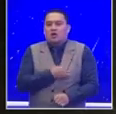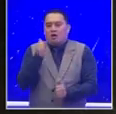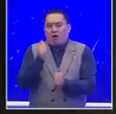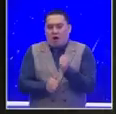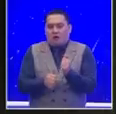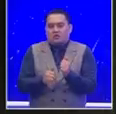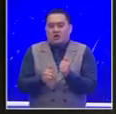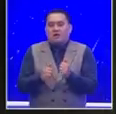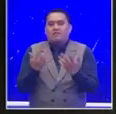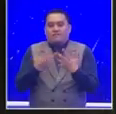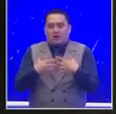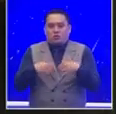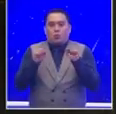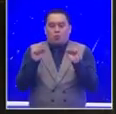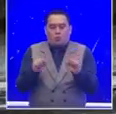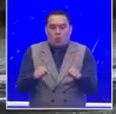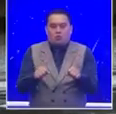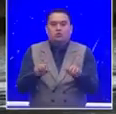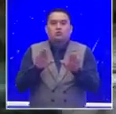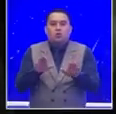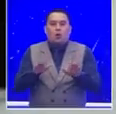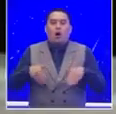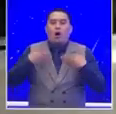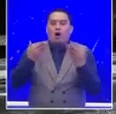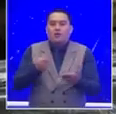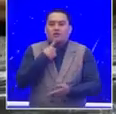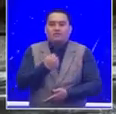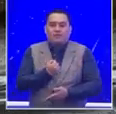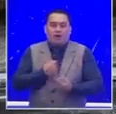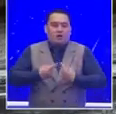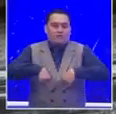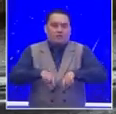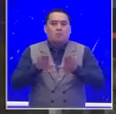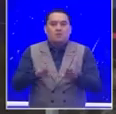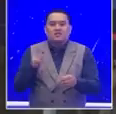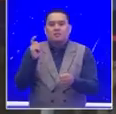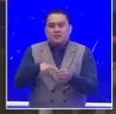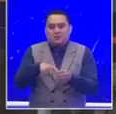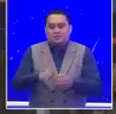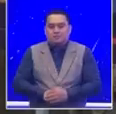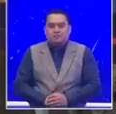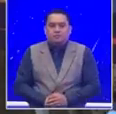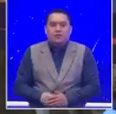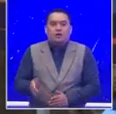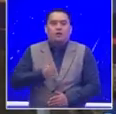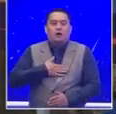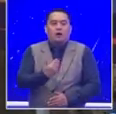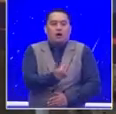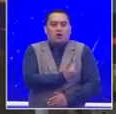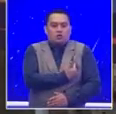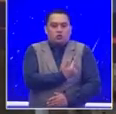даже из вышеперечисленного списка. Достаточно обратиться в военкомат по месту жительства. Я хочу проявить